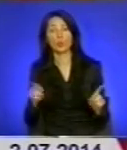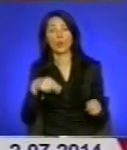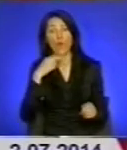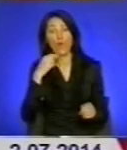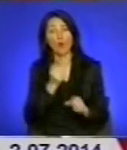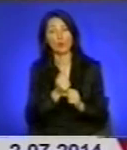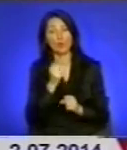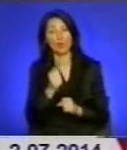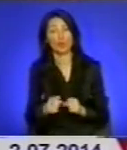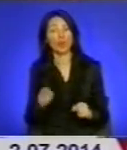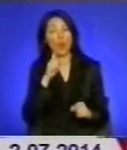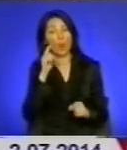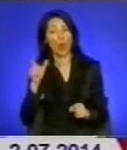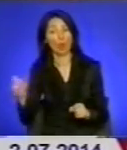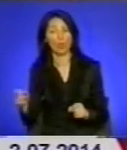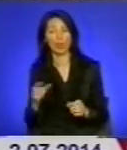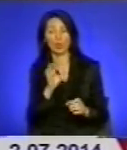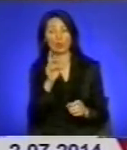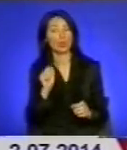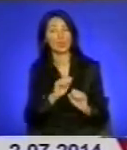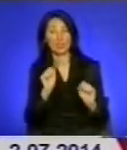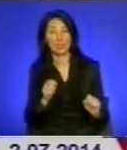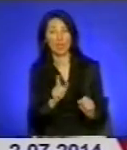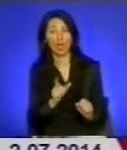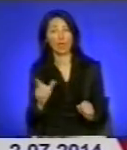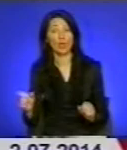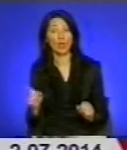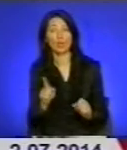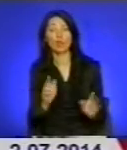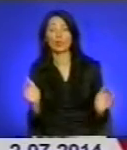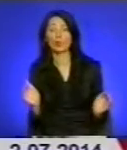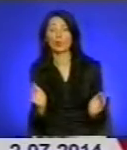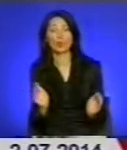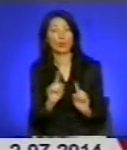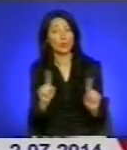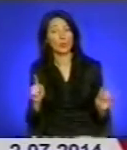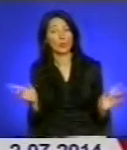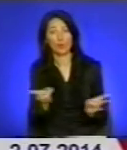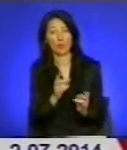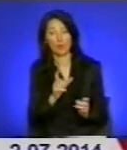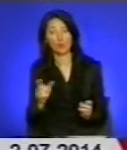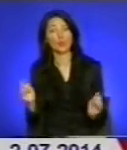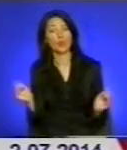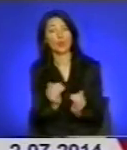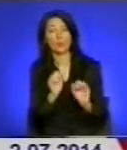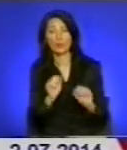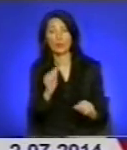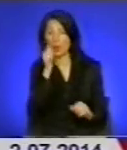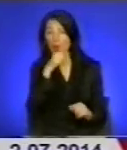молоді соціально незахищених людей з особливими потребами Люди з обмеженими можливостями роками шукають